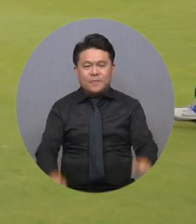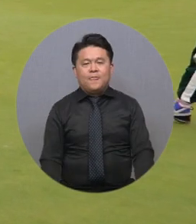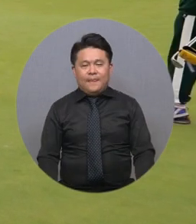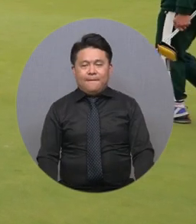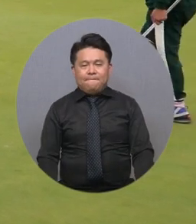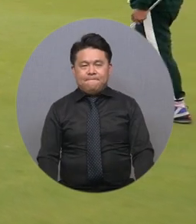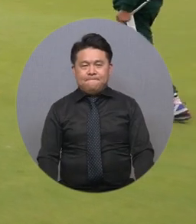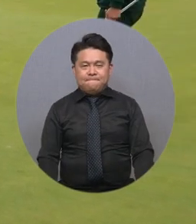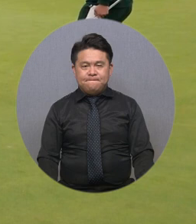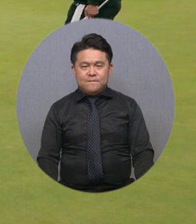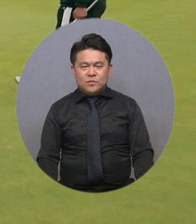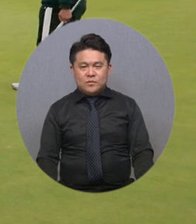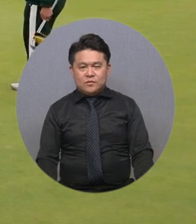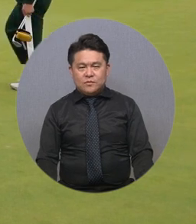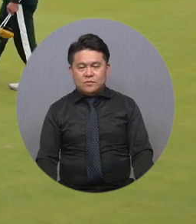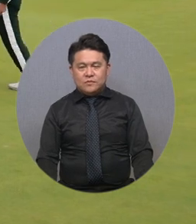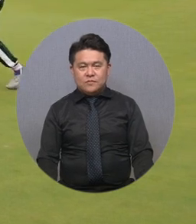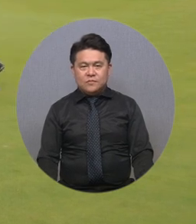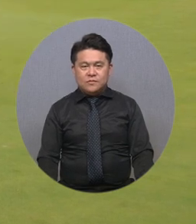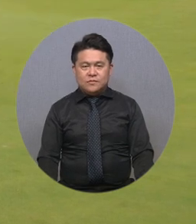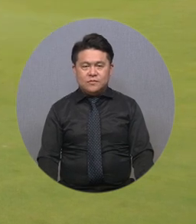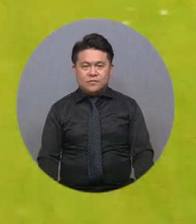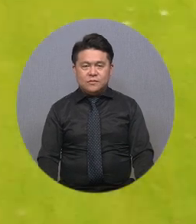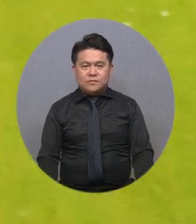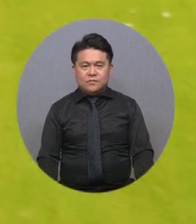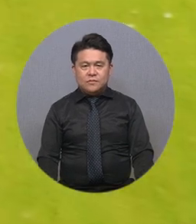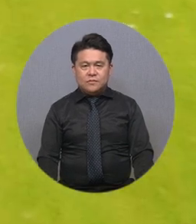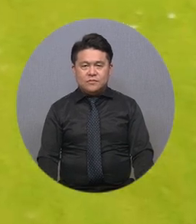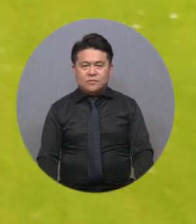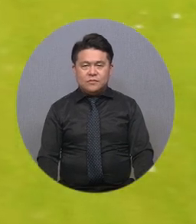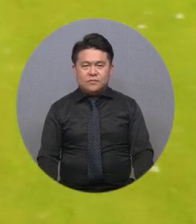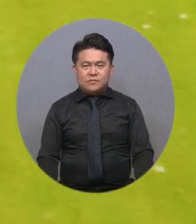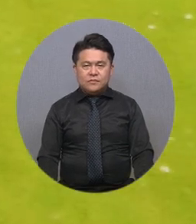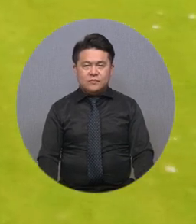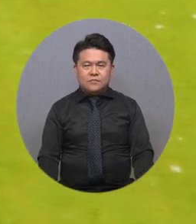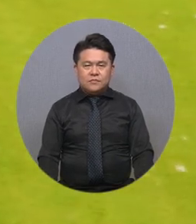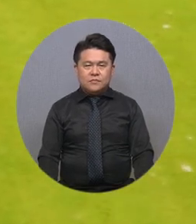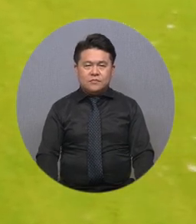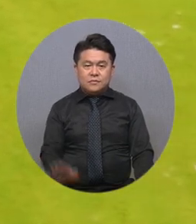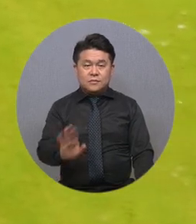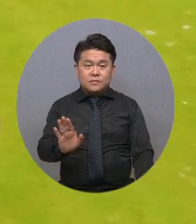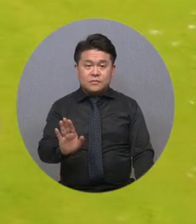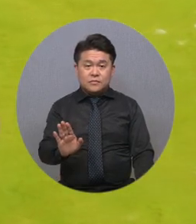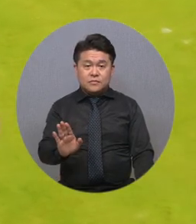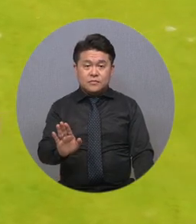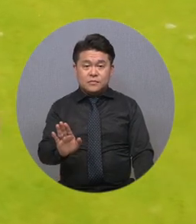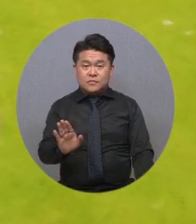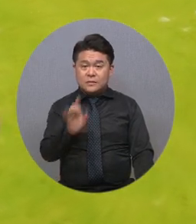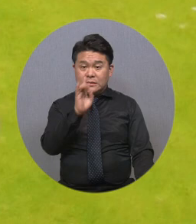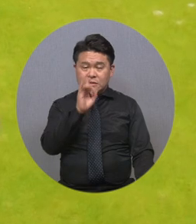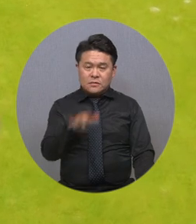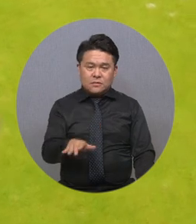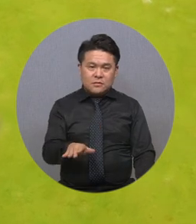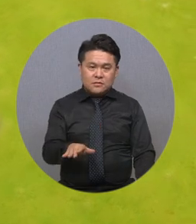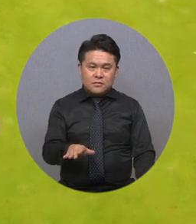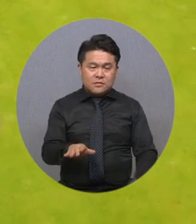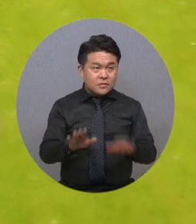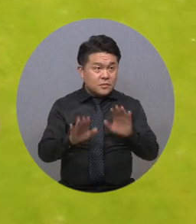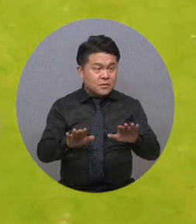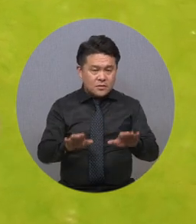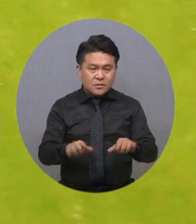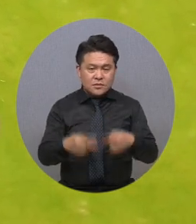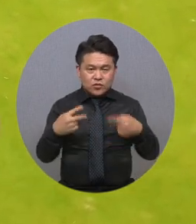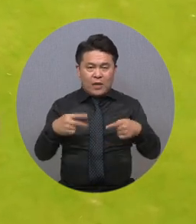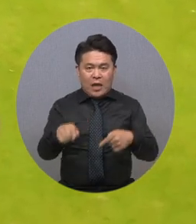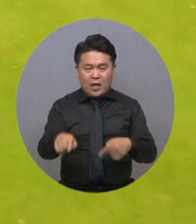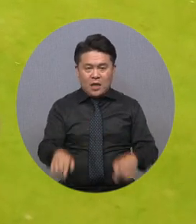나이스 근데 나 우리 이거 보기잖아 네. 눈은 트죠? 아니야 언니 안 나오면 우리가 벌칙을 해 언니 이거 더블 벌칙 벌칙 우리가 뭐